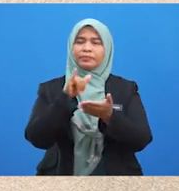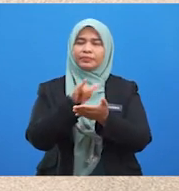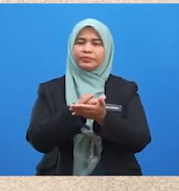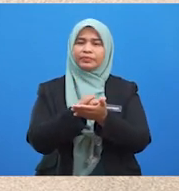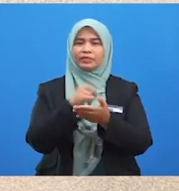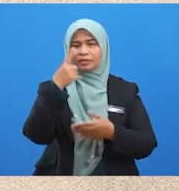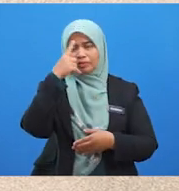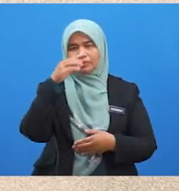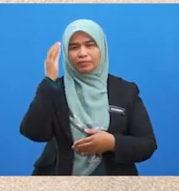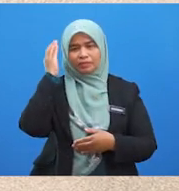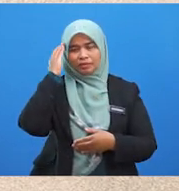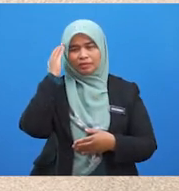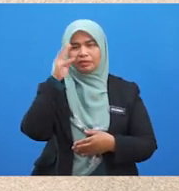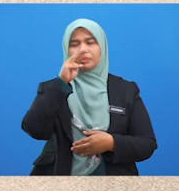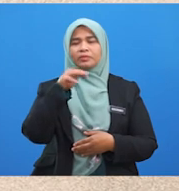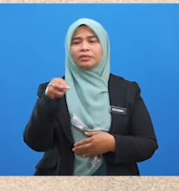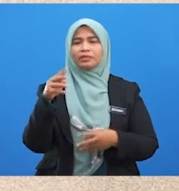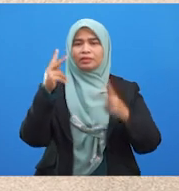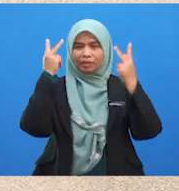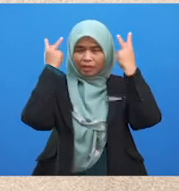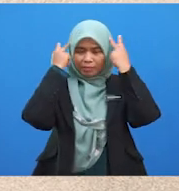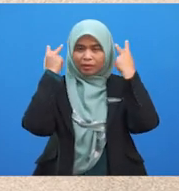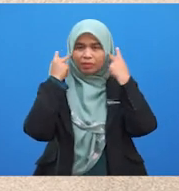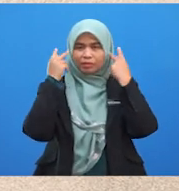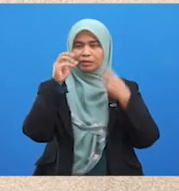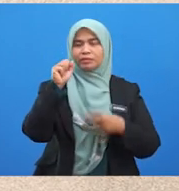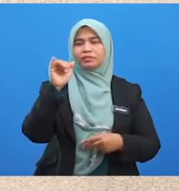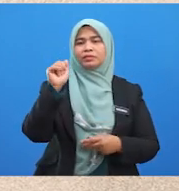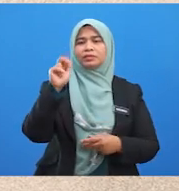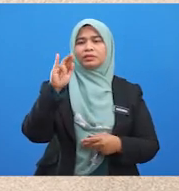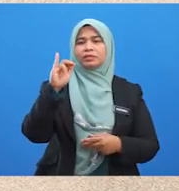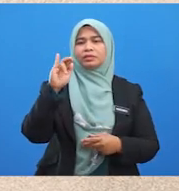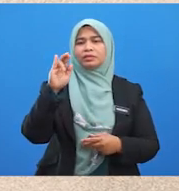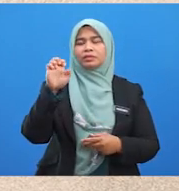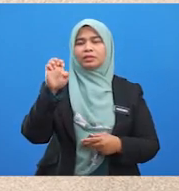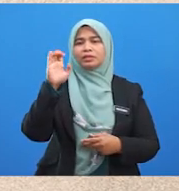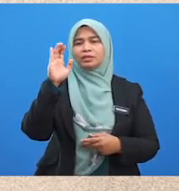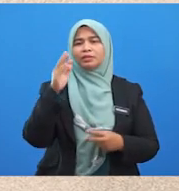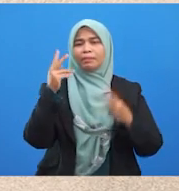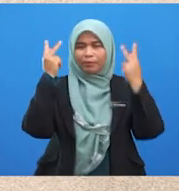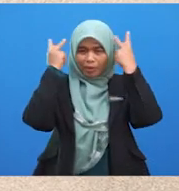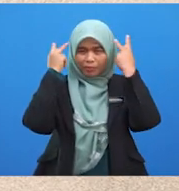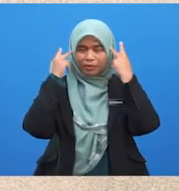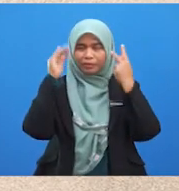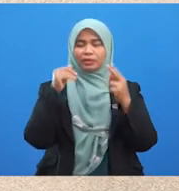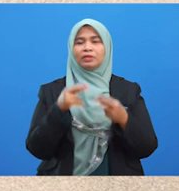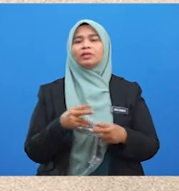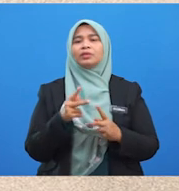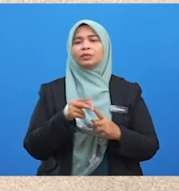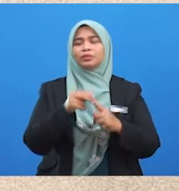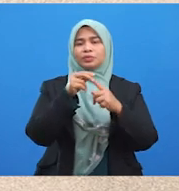Untuk pengetahuan murid-murid, peguam syar'i ialah peguam yang khusus